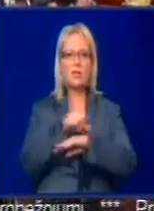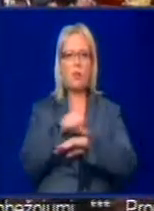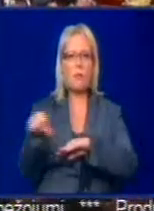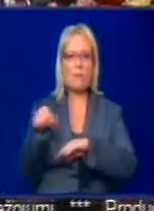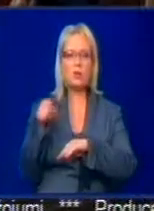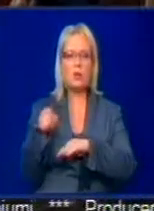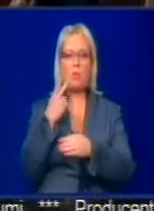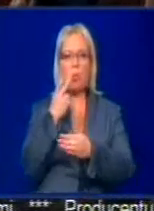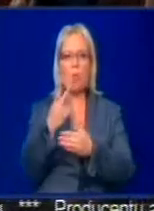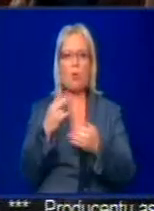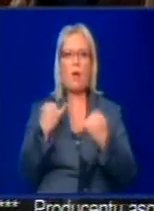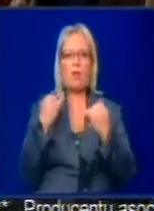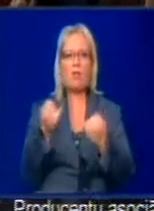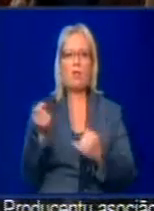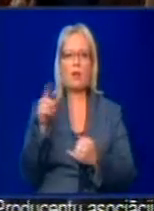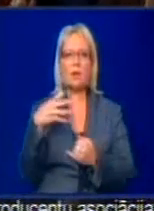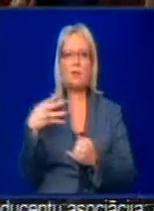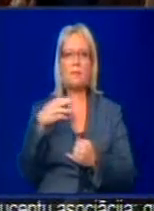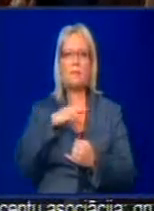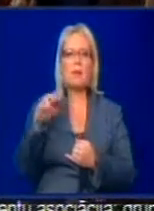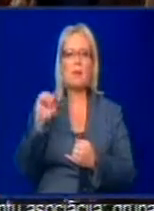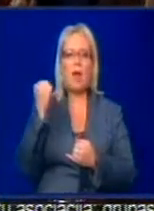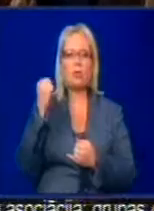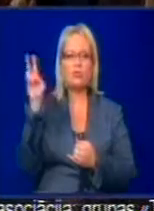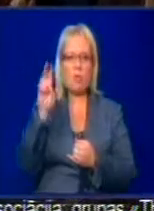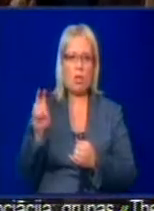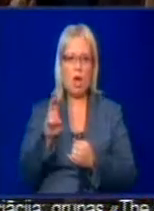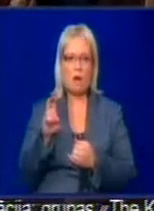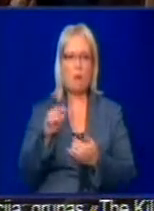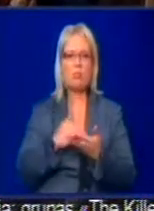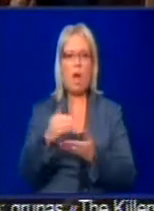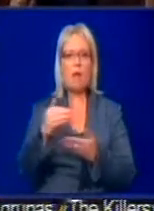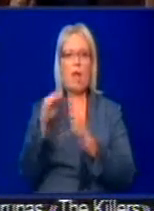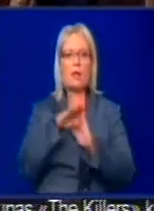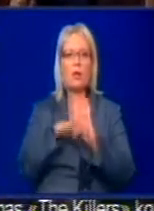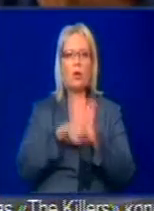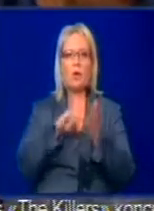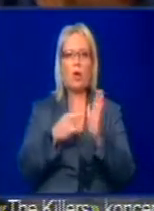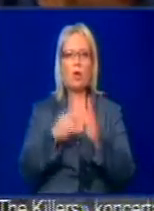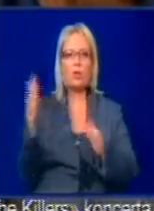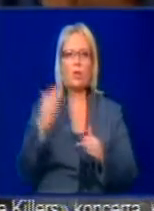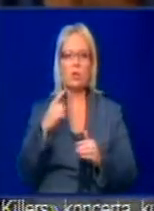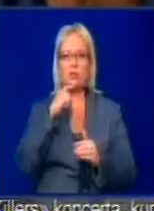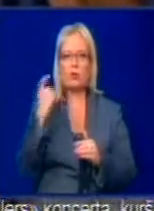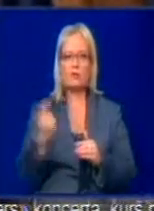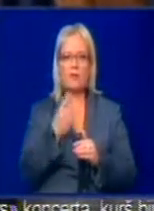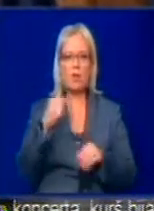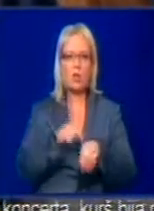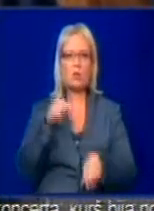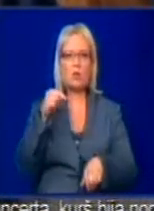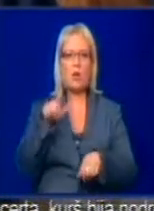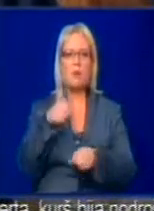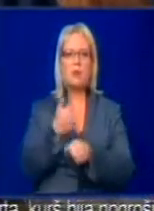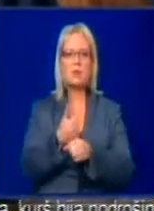robežas, šim nolūkam atvēlot vairāk nekā 40 miljardus dolāru. Tālāk likuma projekts nonāks konservatīvāk